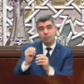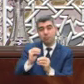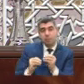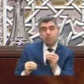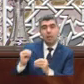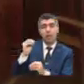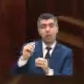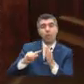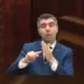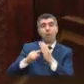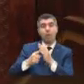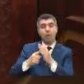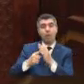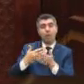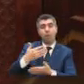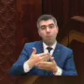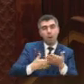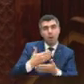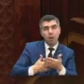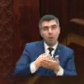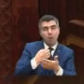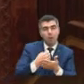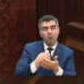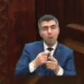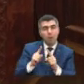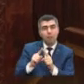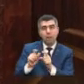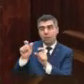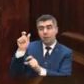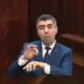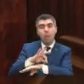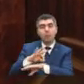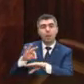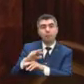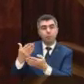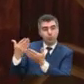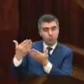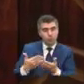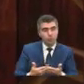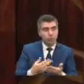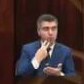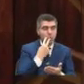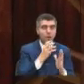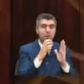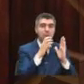وهذا الشيء في غالب الأحيان راجع لعدم قراءة العدادات كل شهر ولعل الأقل كل شهرين من طرف